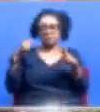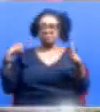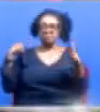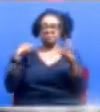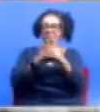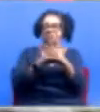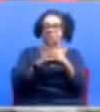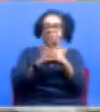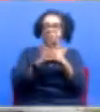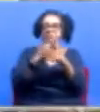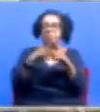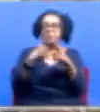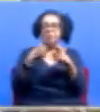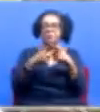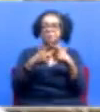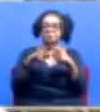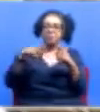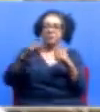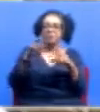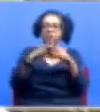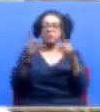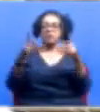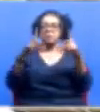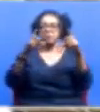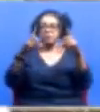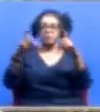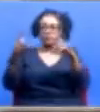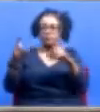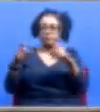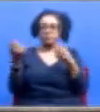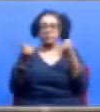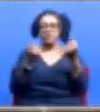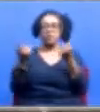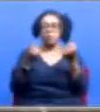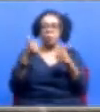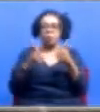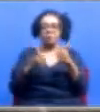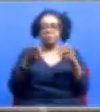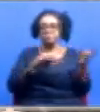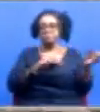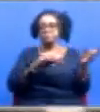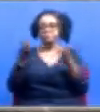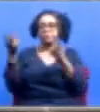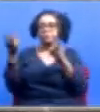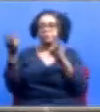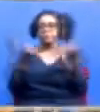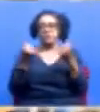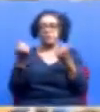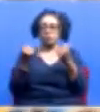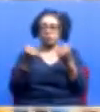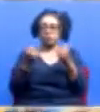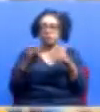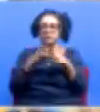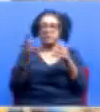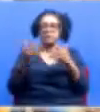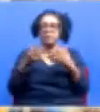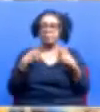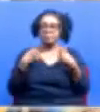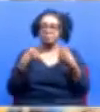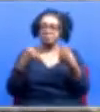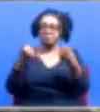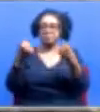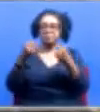mdomo, akaanza kupiga picha. Lile gari yenye lilibeba ng'ombe ikaanza mwendo ikienda. Polisi mwenye